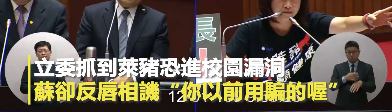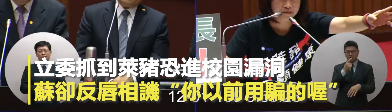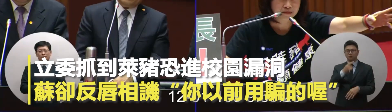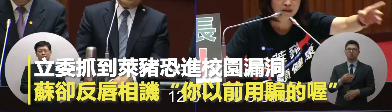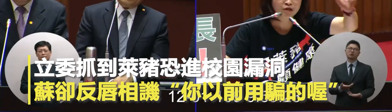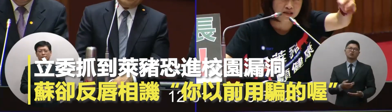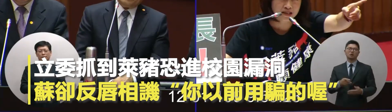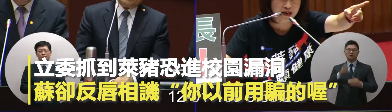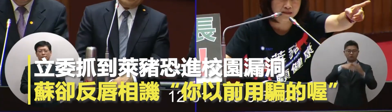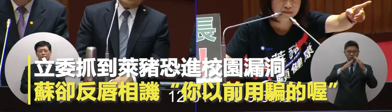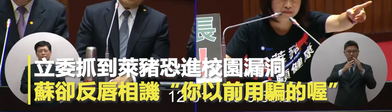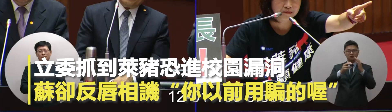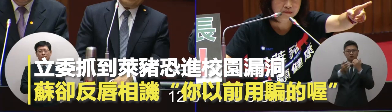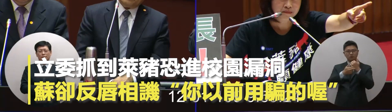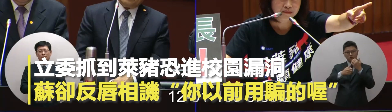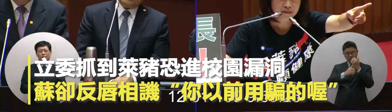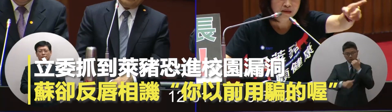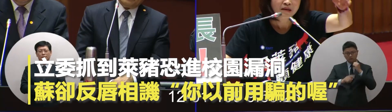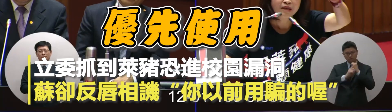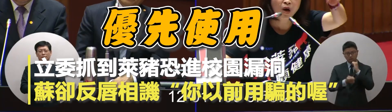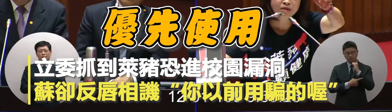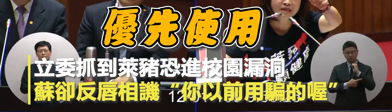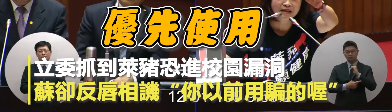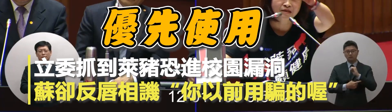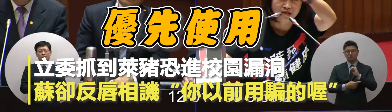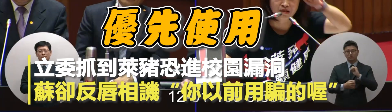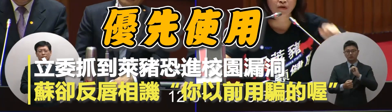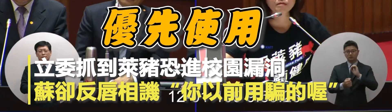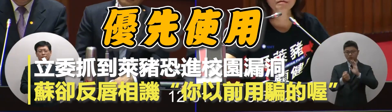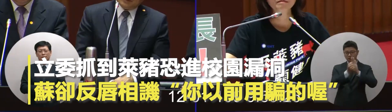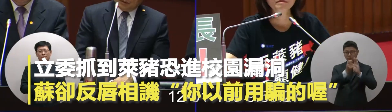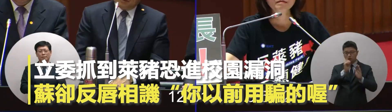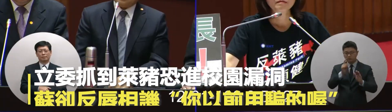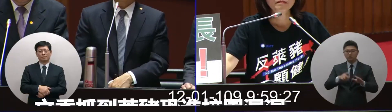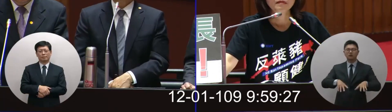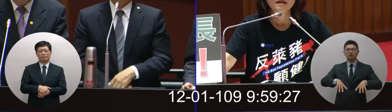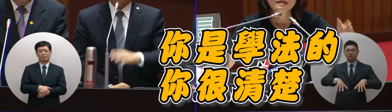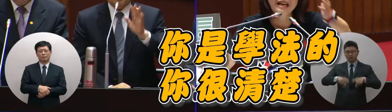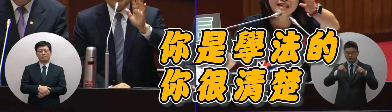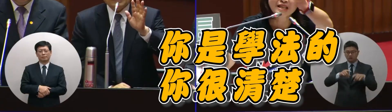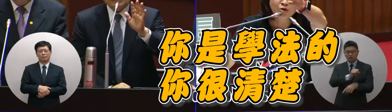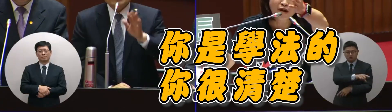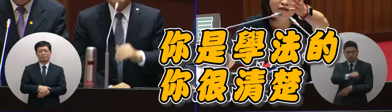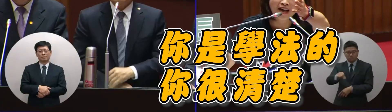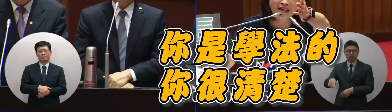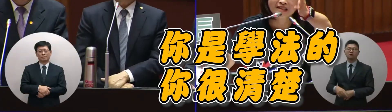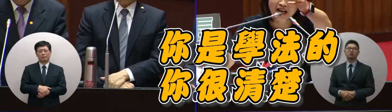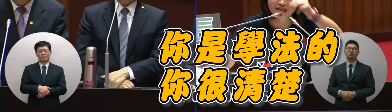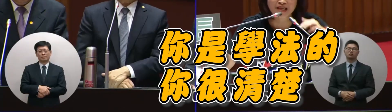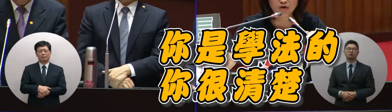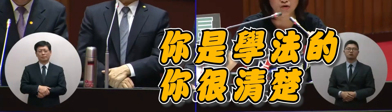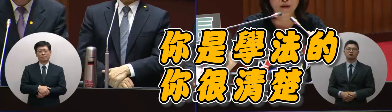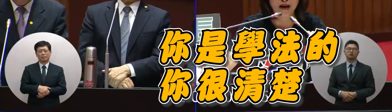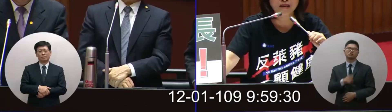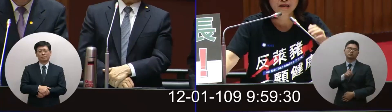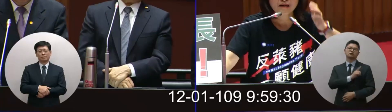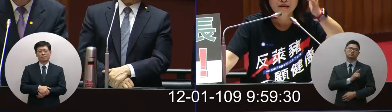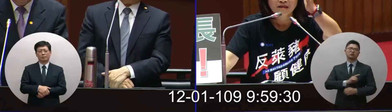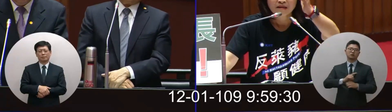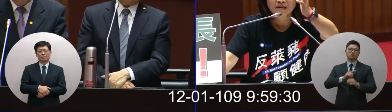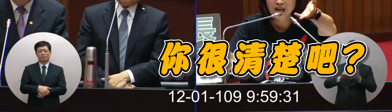写，是写优先使用。你是学法的，你很清楚